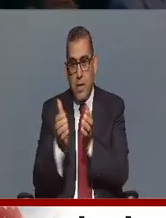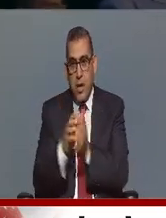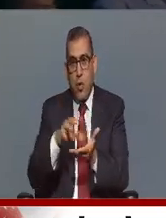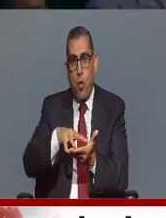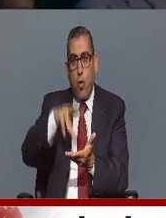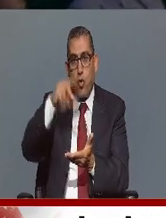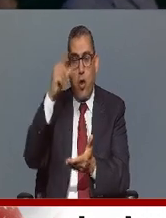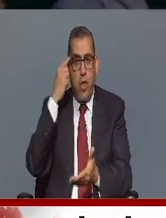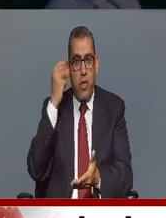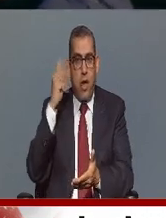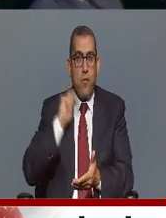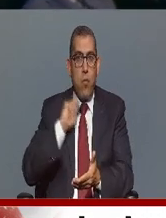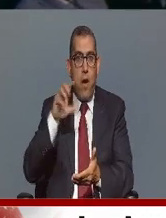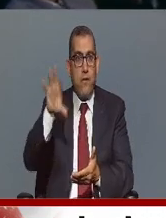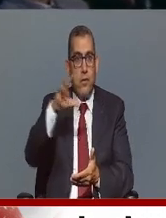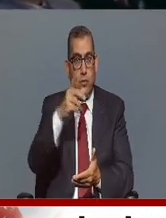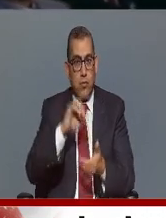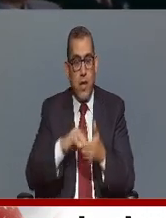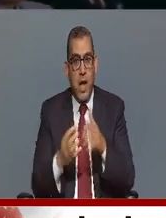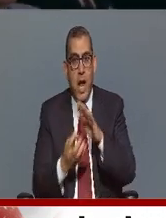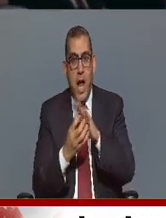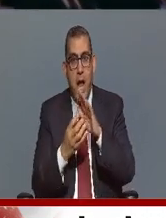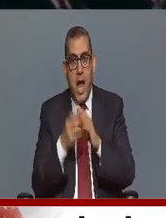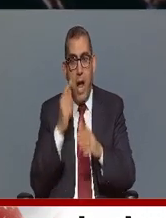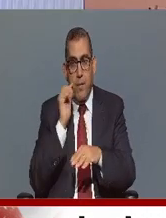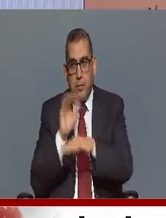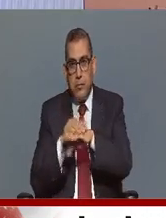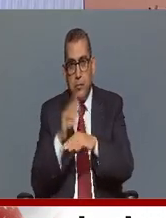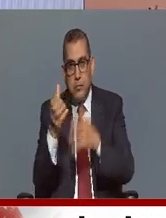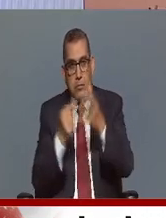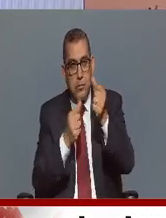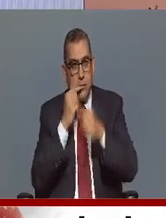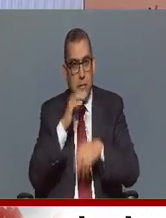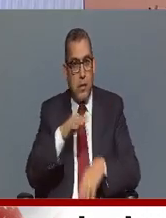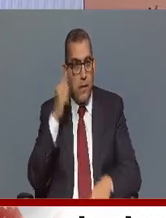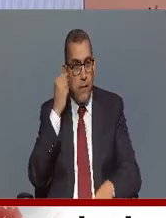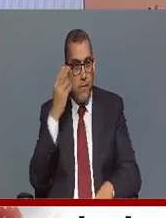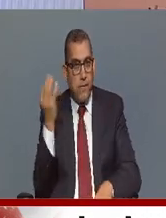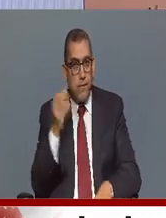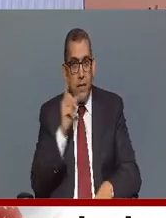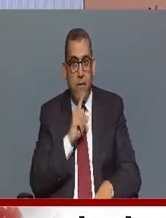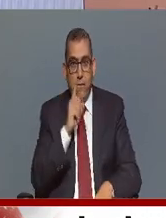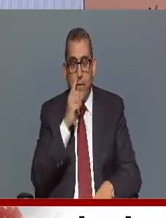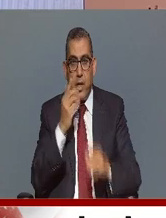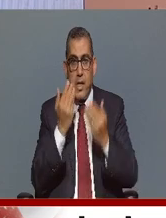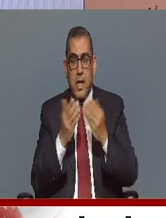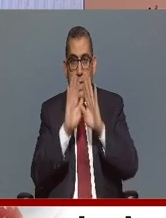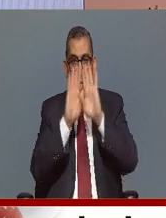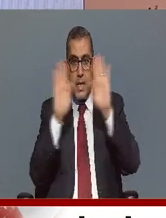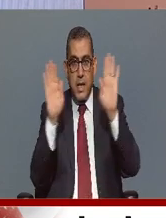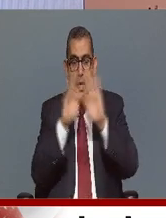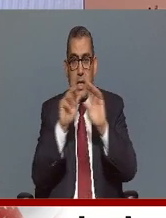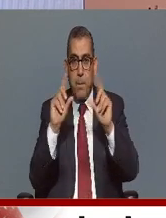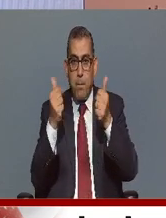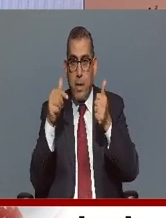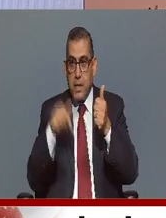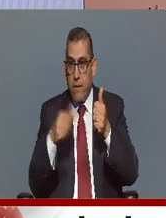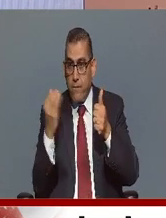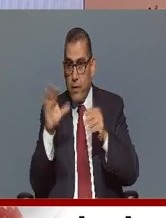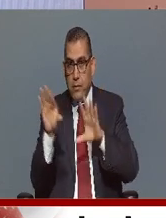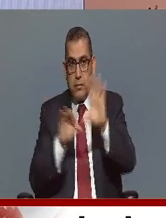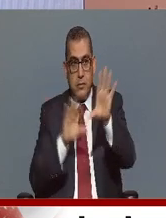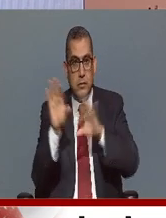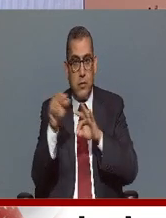في المحافظات والجامعات لاكتشاف المواهب في السينما والمسرح. هذا